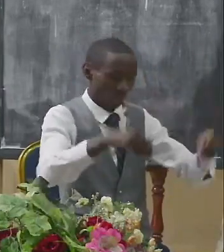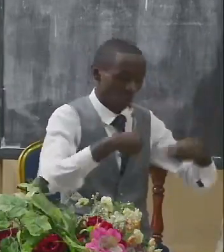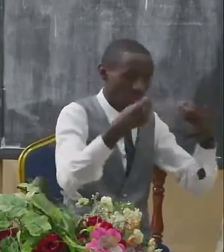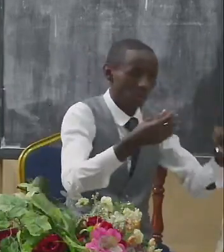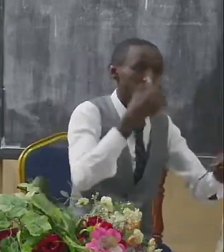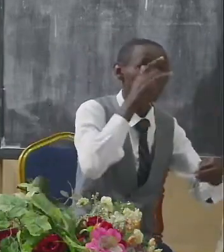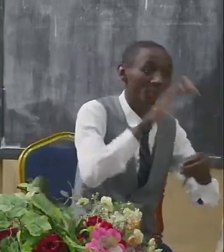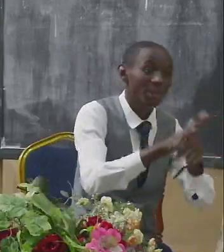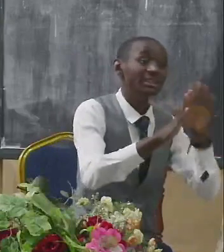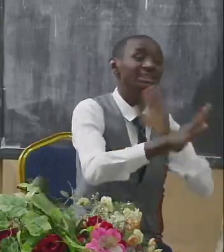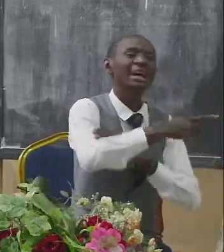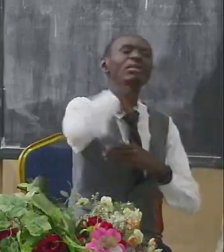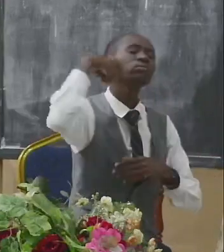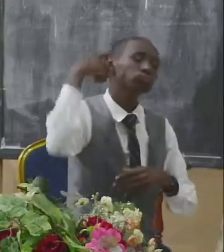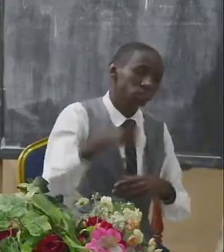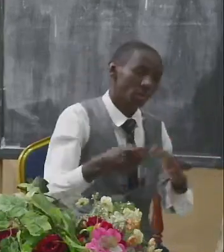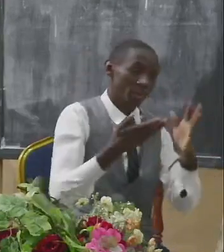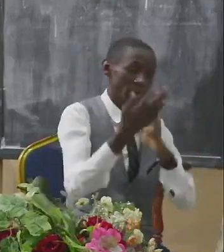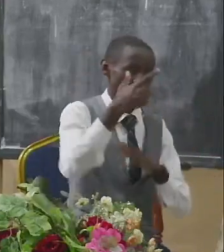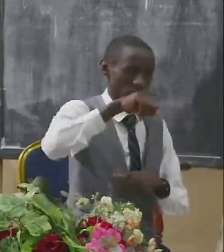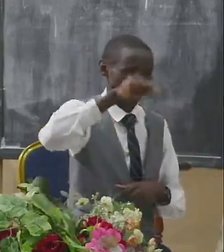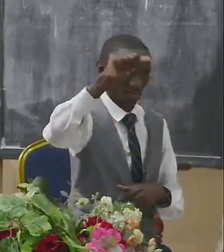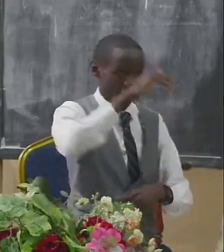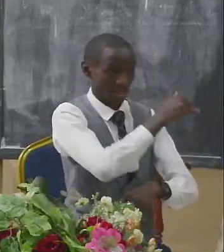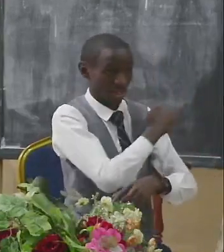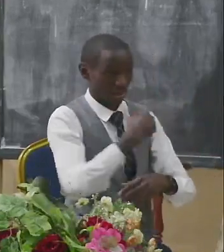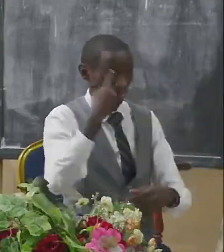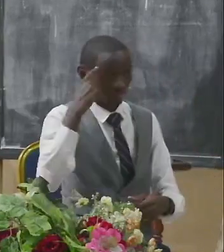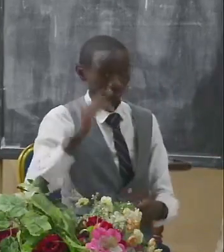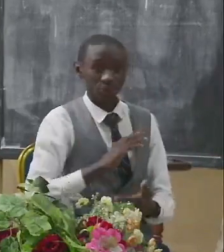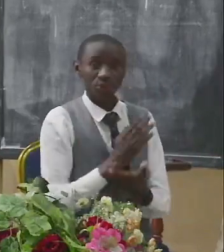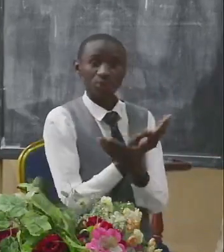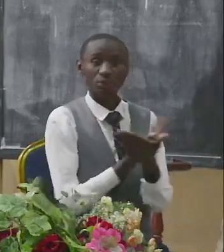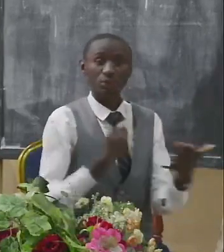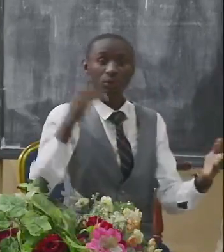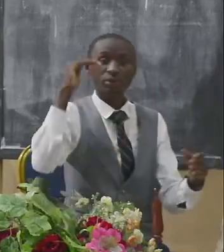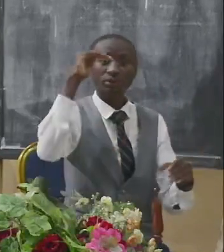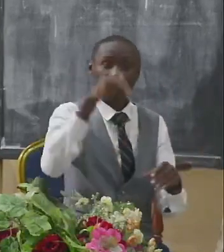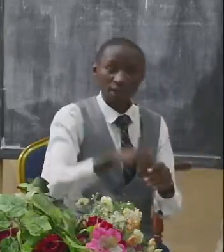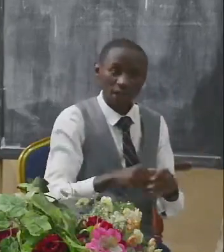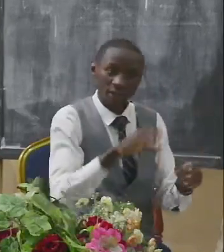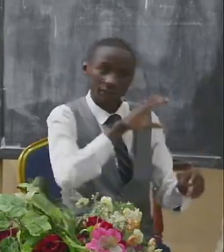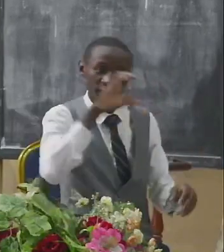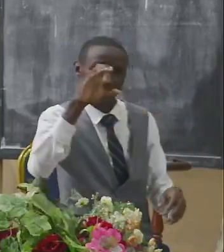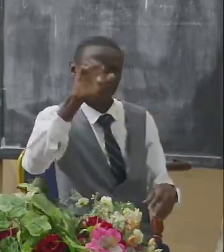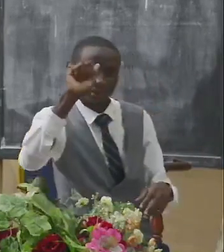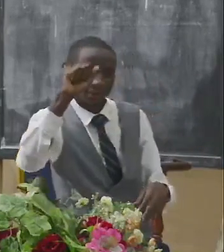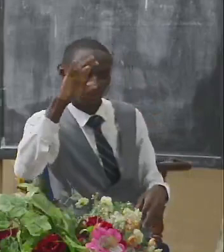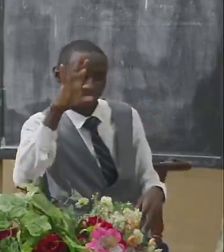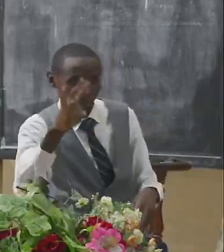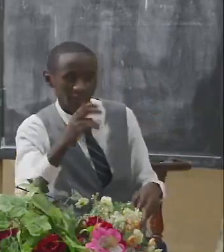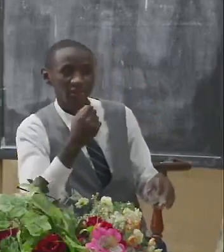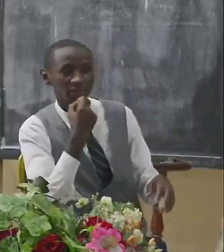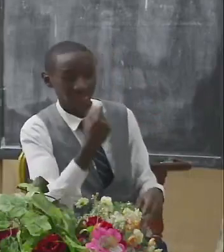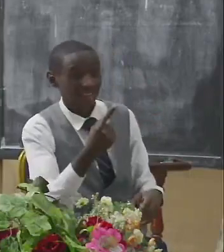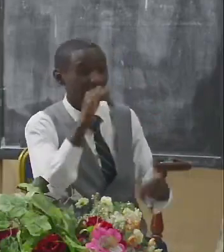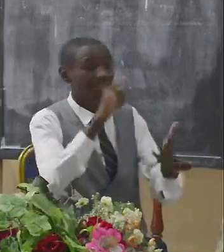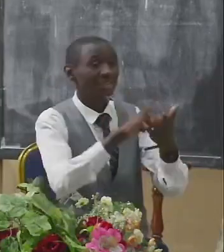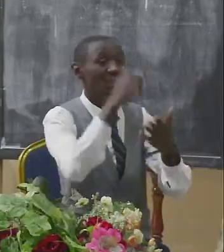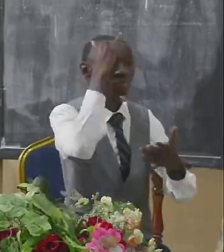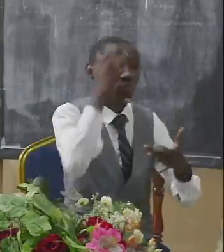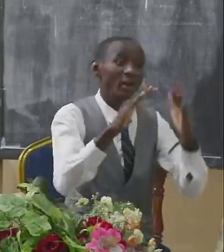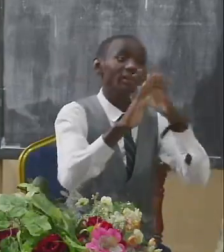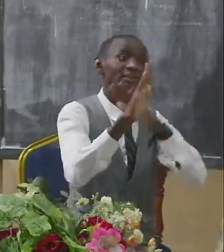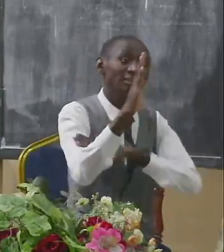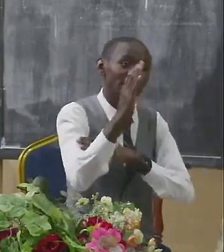jiwe parimé. Hapa kwa yeye mwenyewe. Et pour nous, dans verset 17, il est dit, c'est pourquoi Dieu kwa mana Mungu